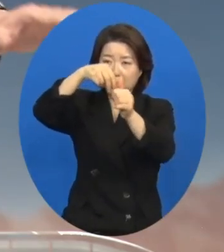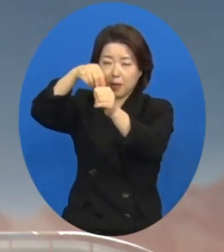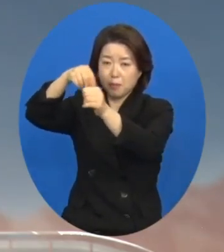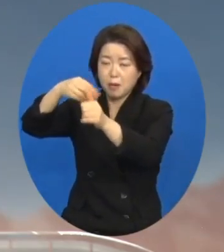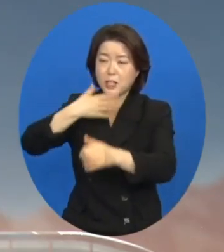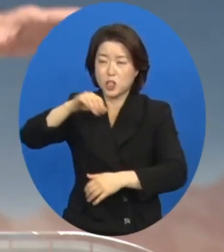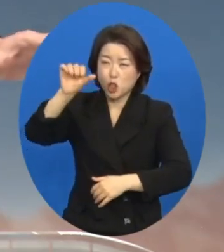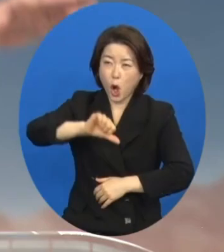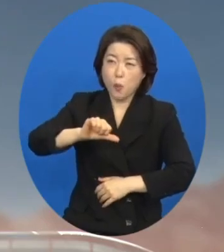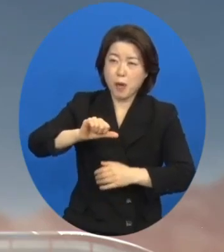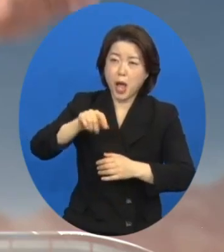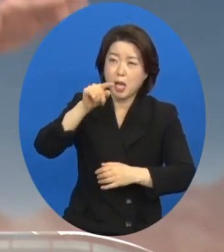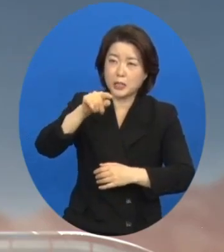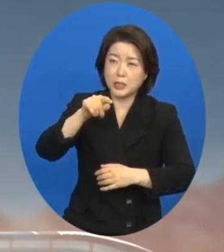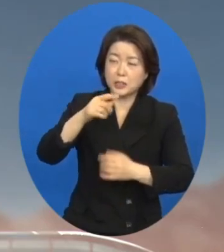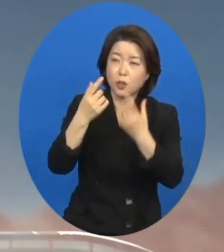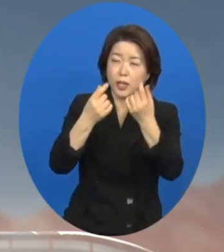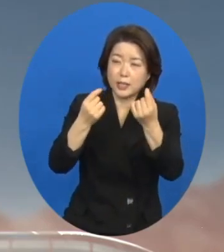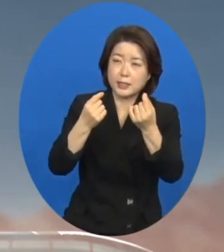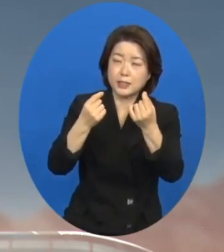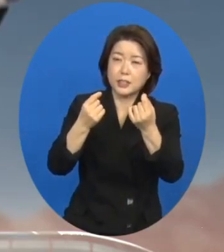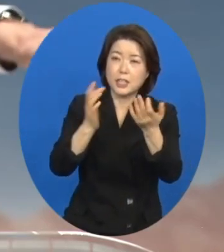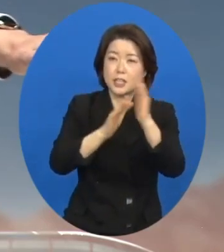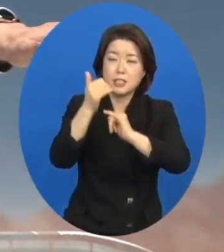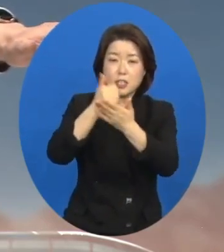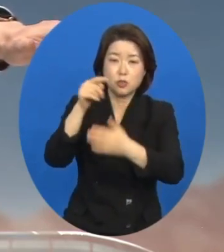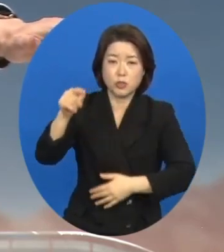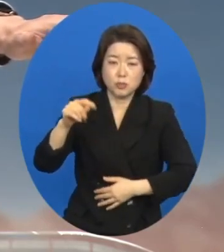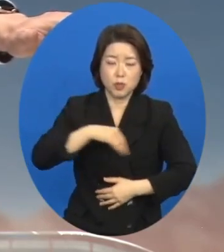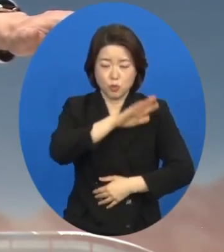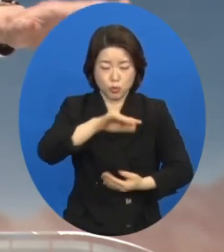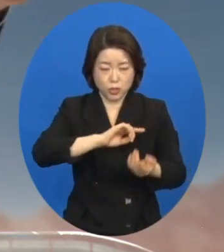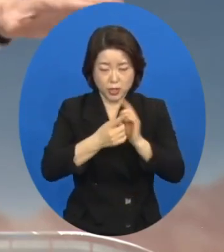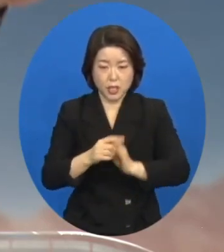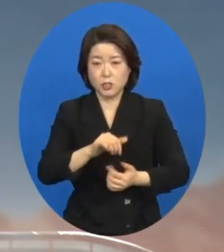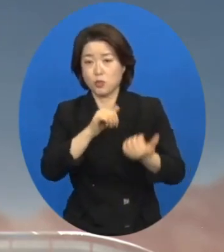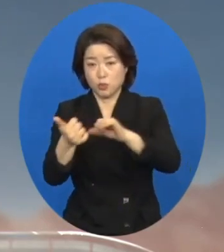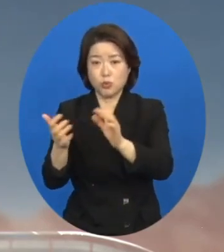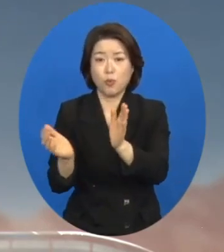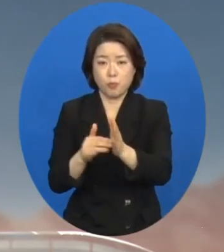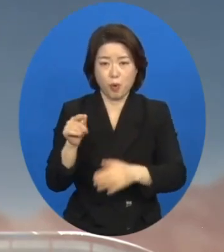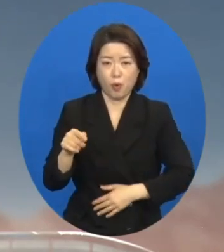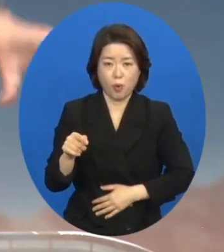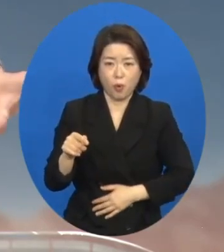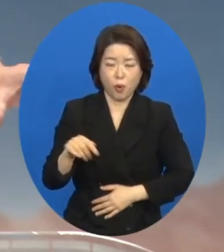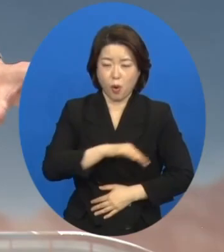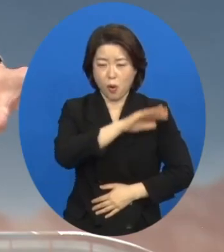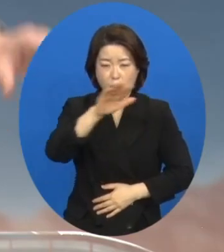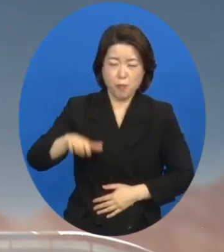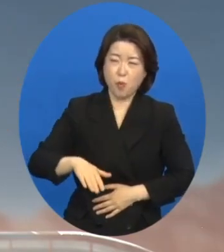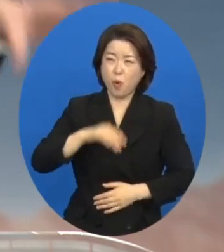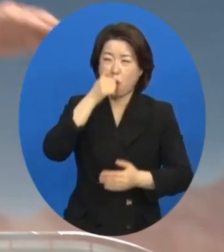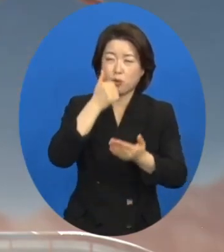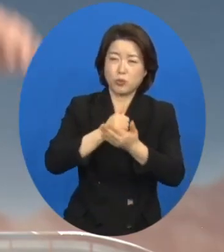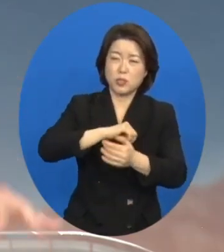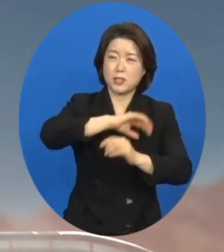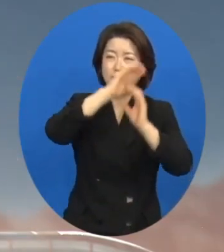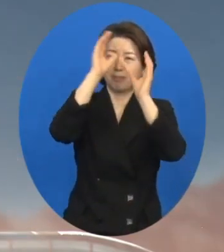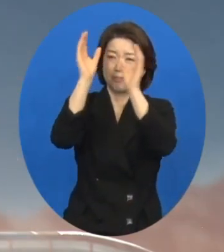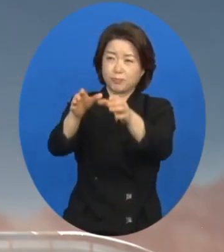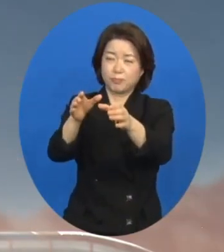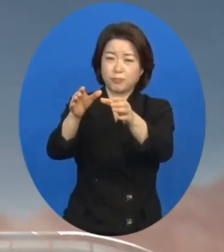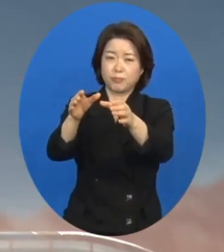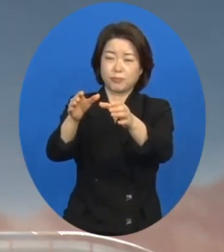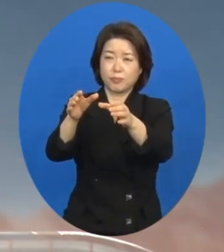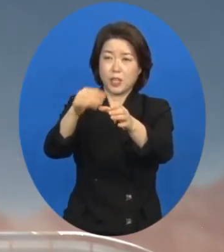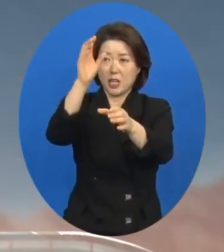자라고 했던 그 십자가에서 주님이 우리 대신에 죽으신 거 아닙니까? 모든 저주를 그분이 다 받으시고 돌무덤에 들어가신